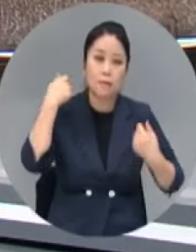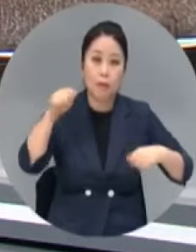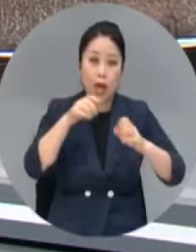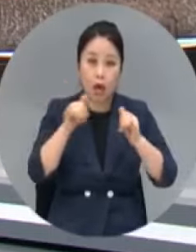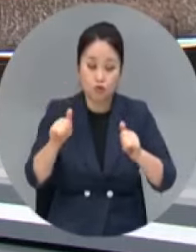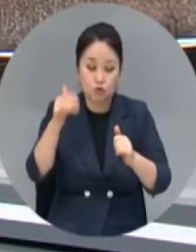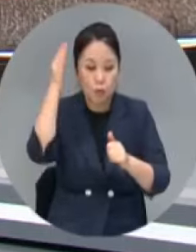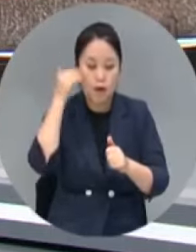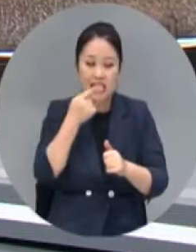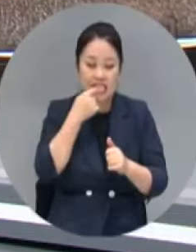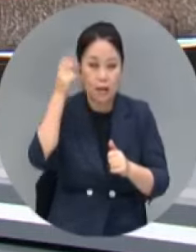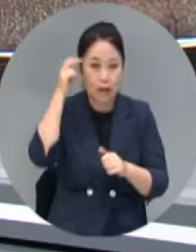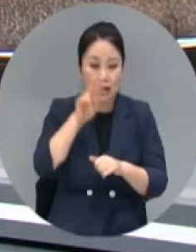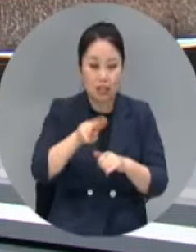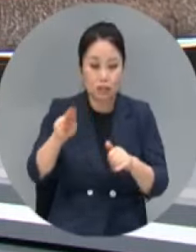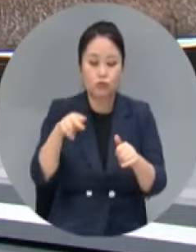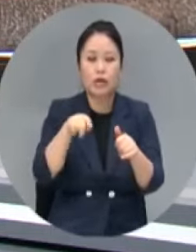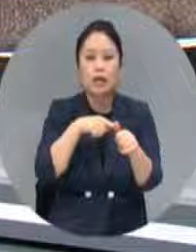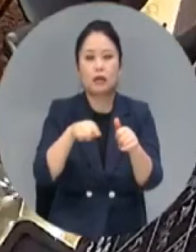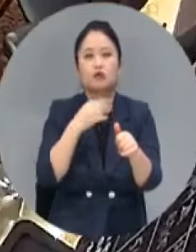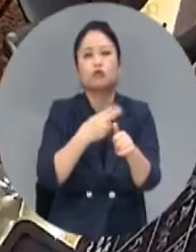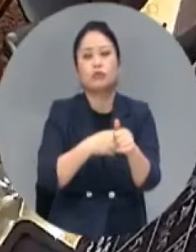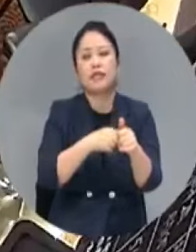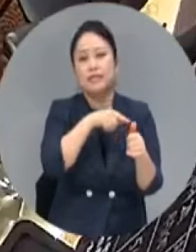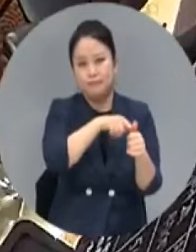소식 유태경 기자입니다.